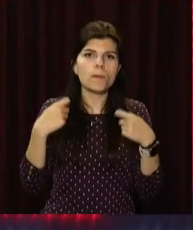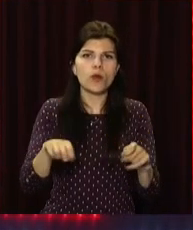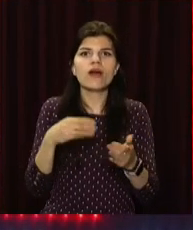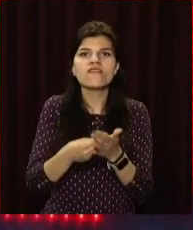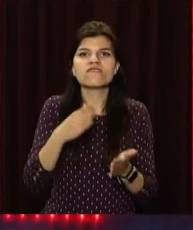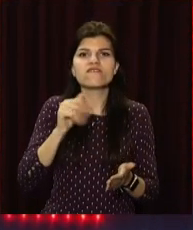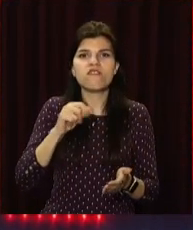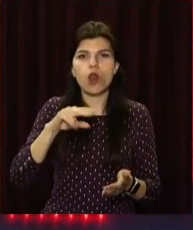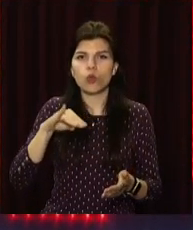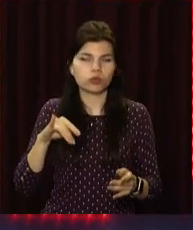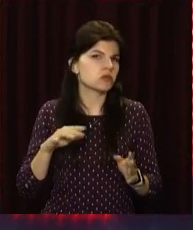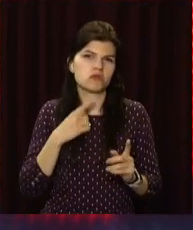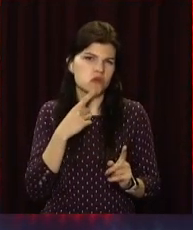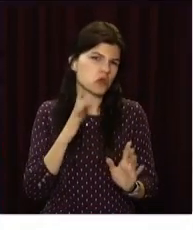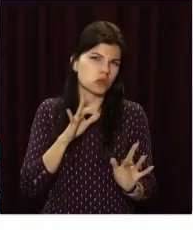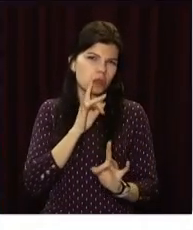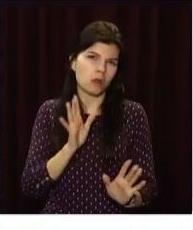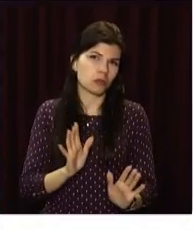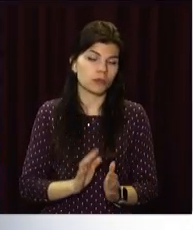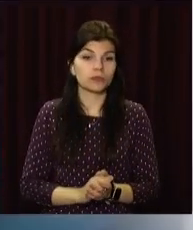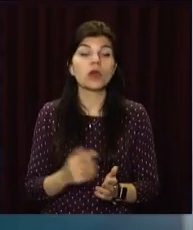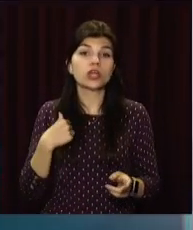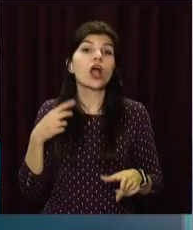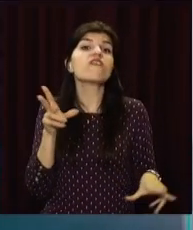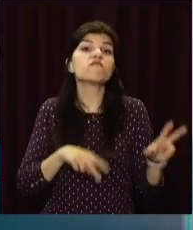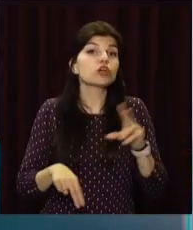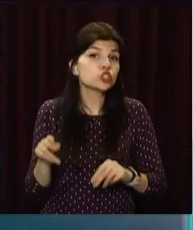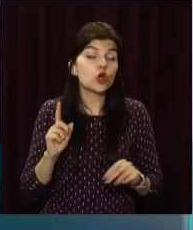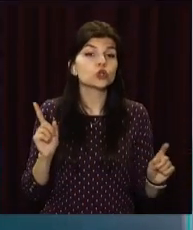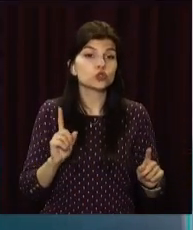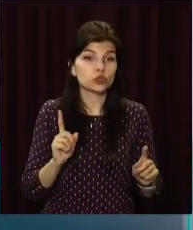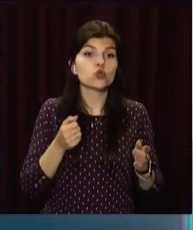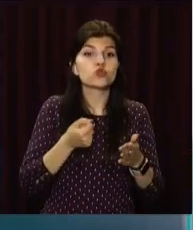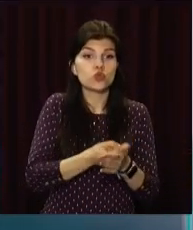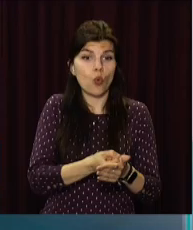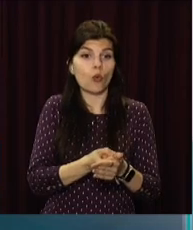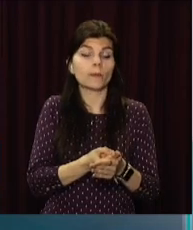валюти не прогнозують. Я вважаю, що до